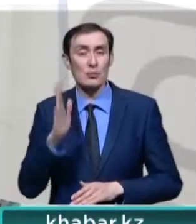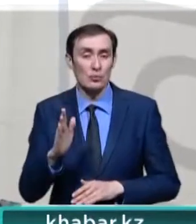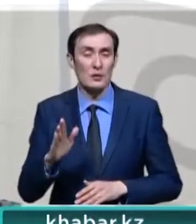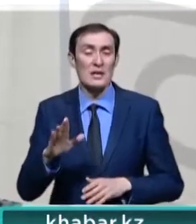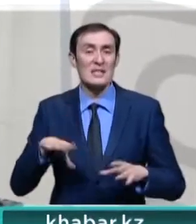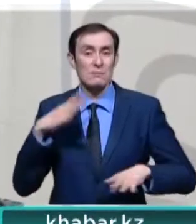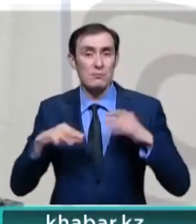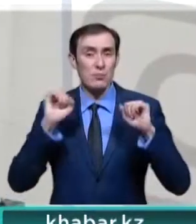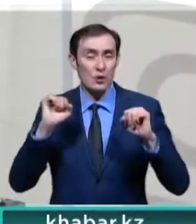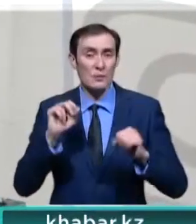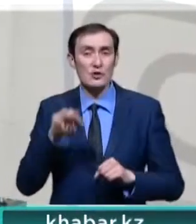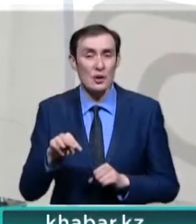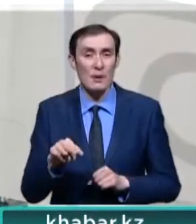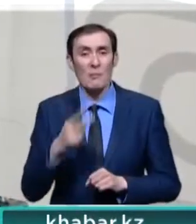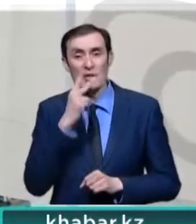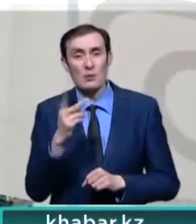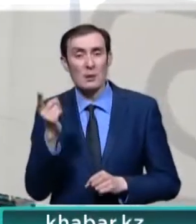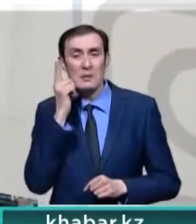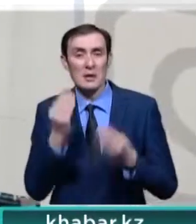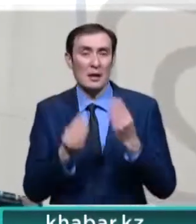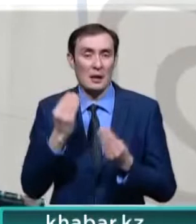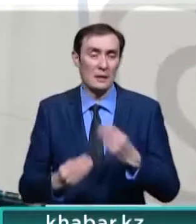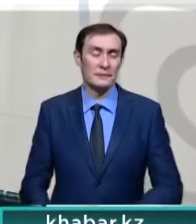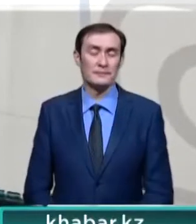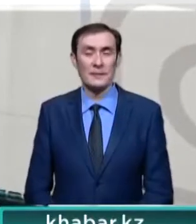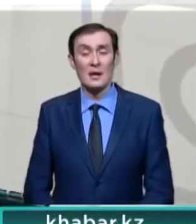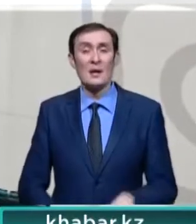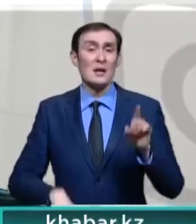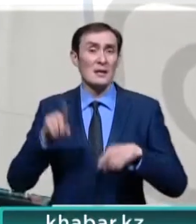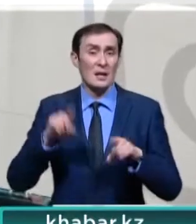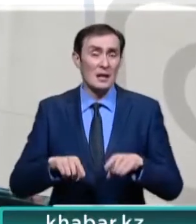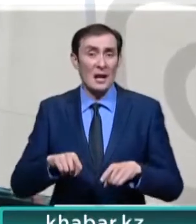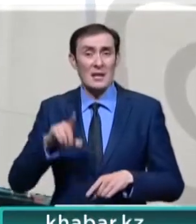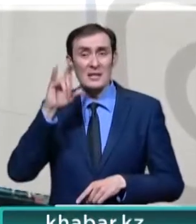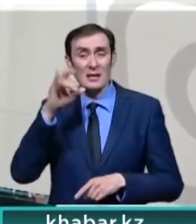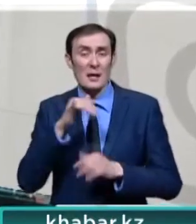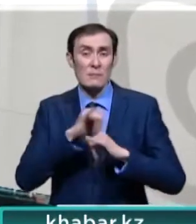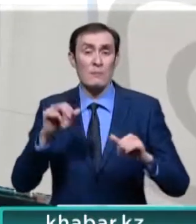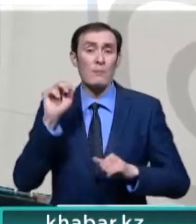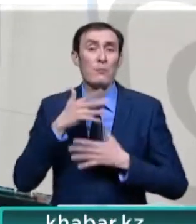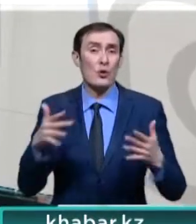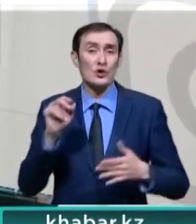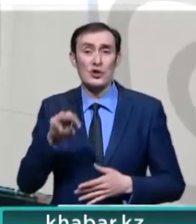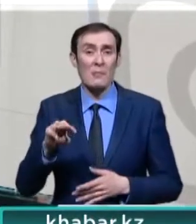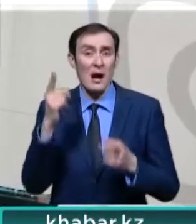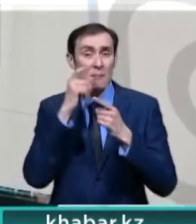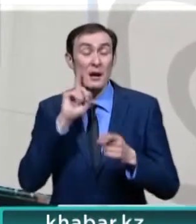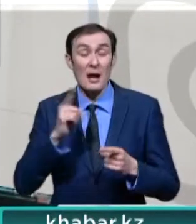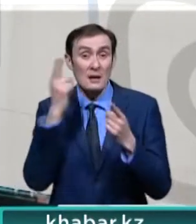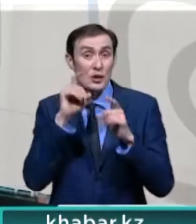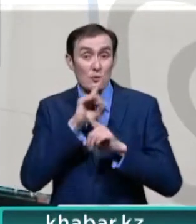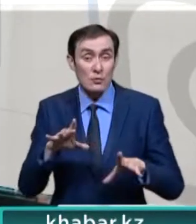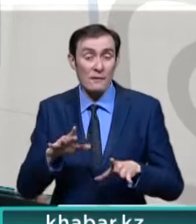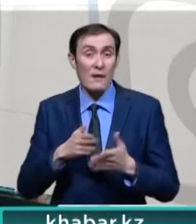заняты спортом чем просмотром гаджетов порой инста больше работает чем сам акимат пока не дашь огласке просто